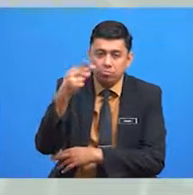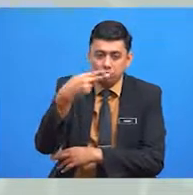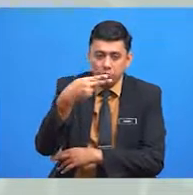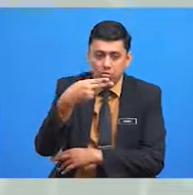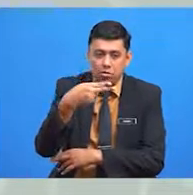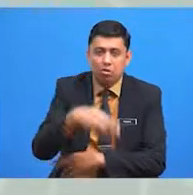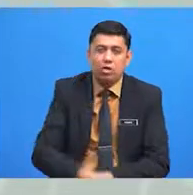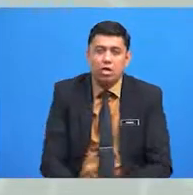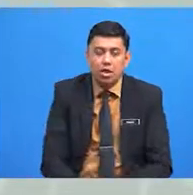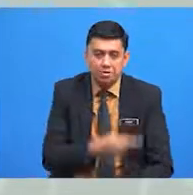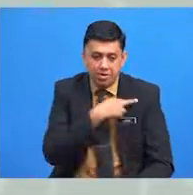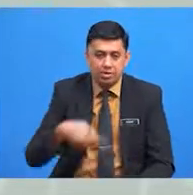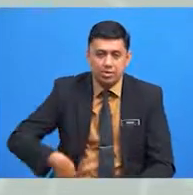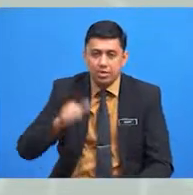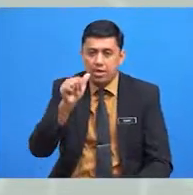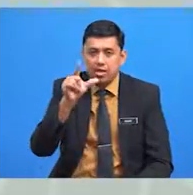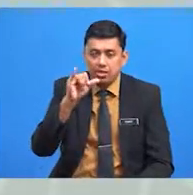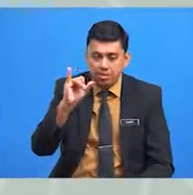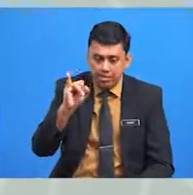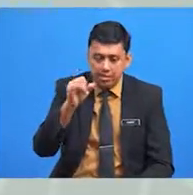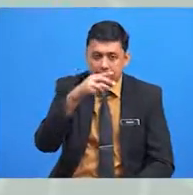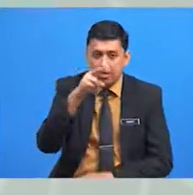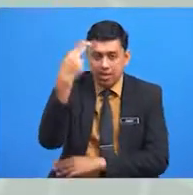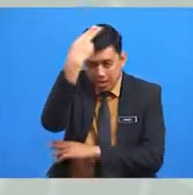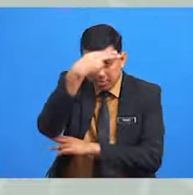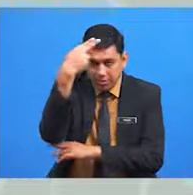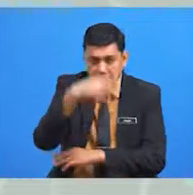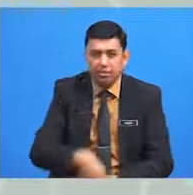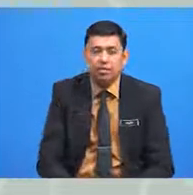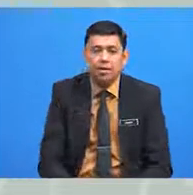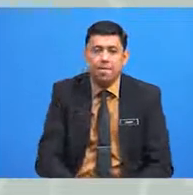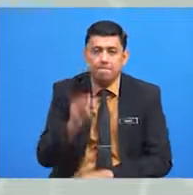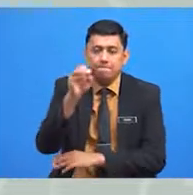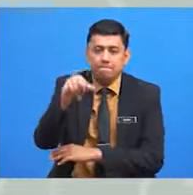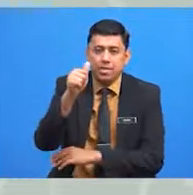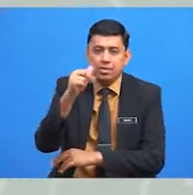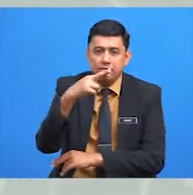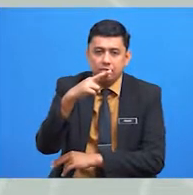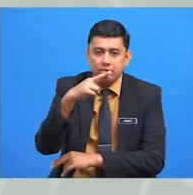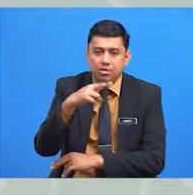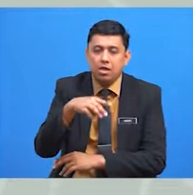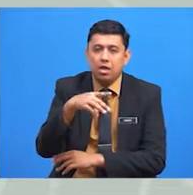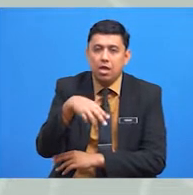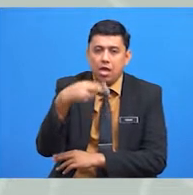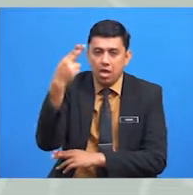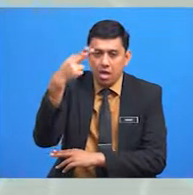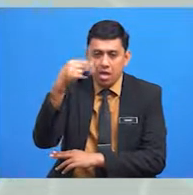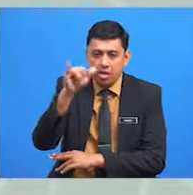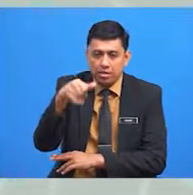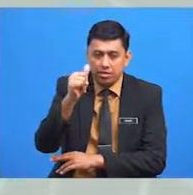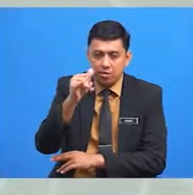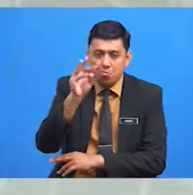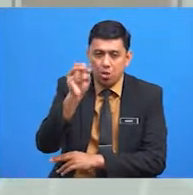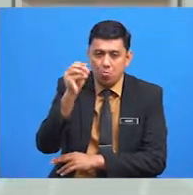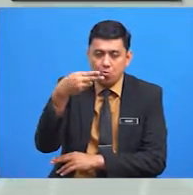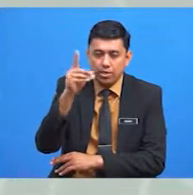Raja Ali Haji, Major Datuk Haji Muhammad Said dan Zaba. Kumpulan atau pertubuhan pula